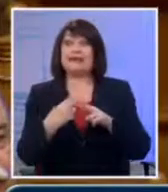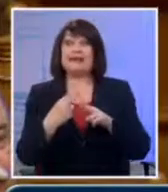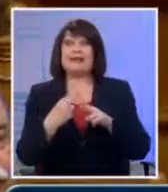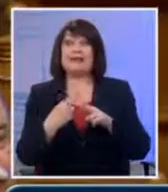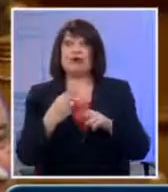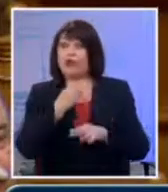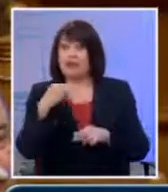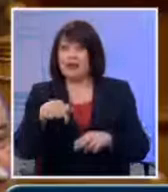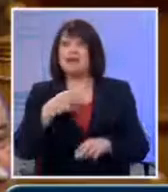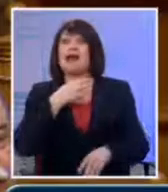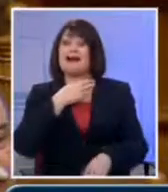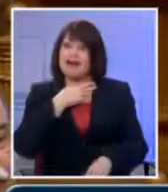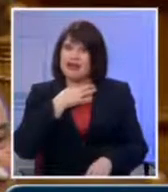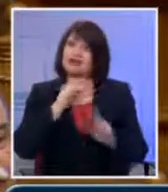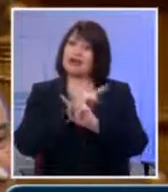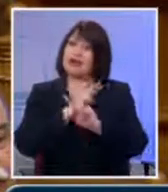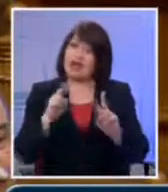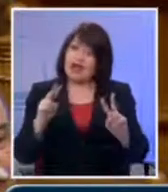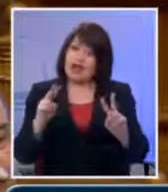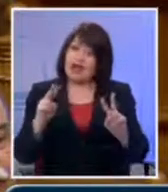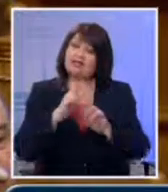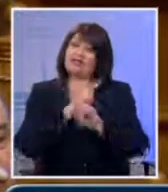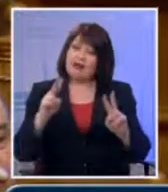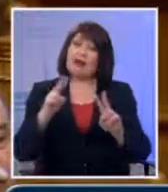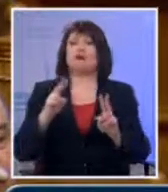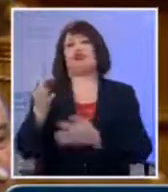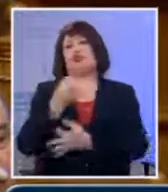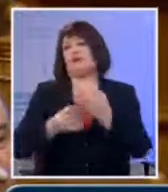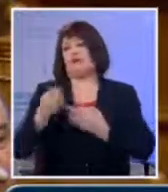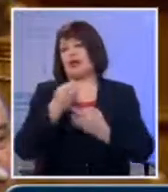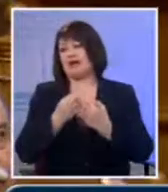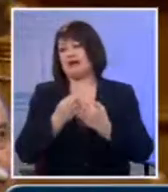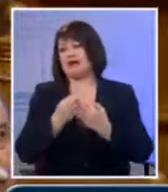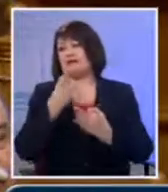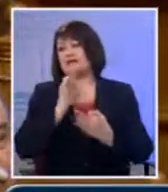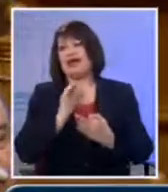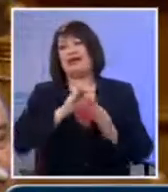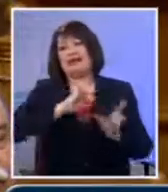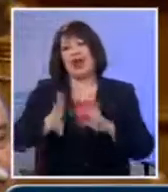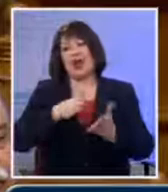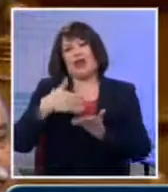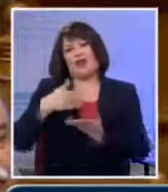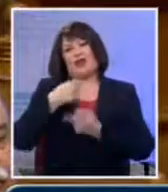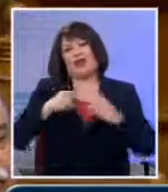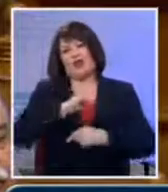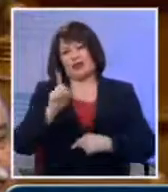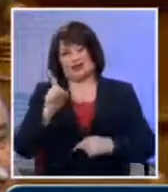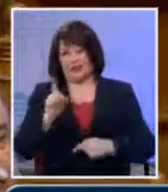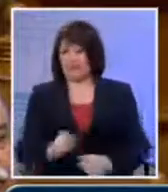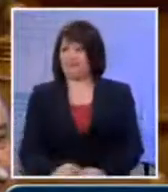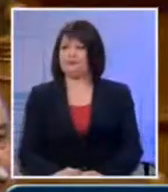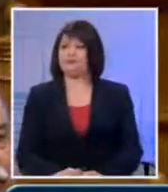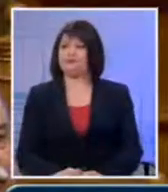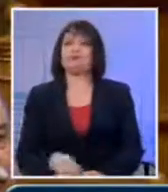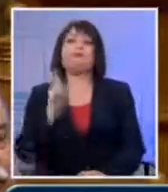σήμερα και χρειάζονται καθαρές, ξάστερες κουβέντες, δίχως περιστροφές και υπεκφυγές. Κυρίες και